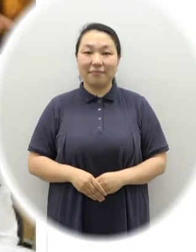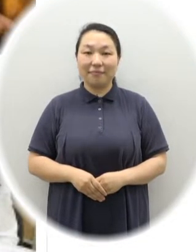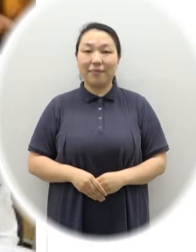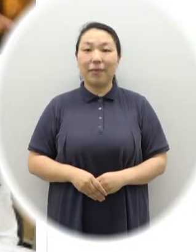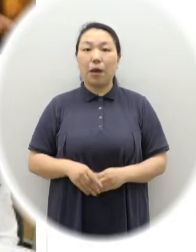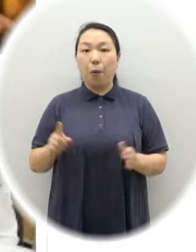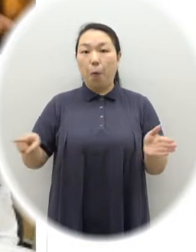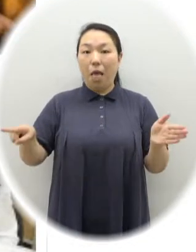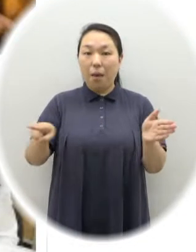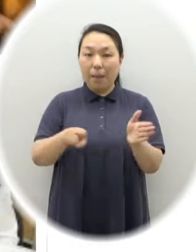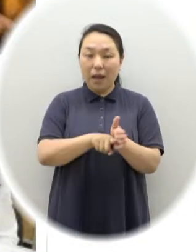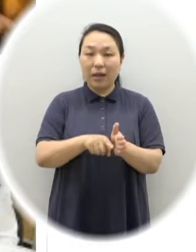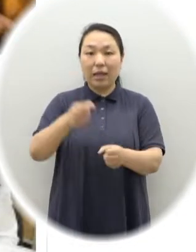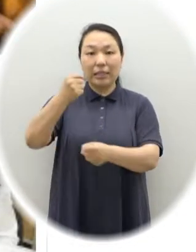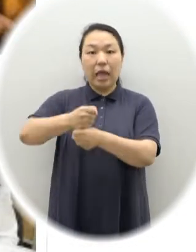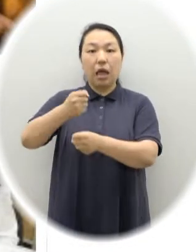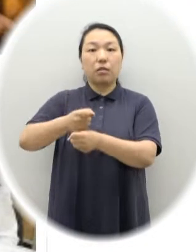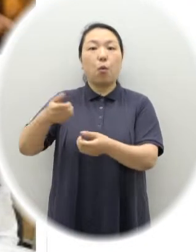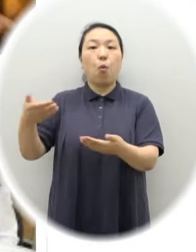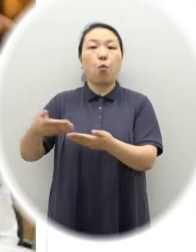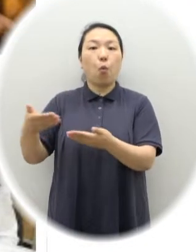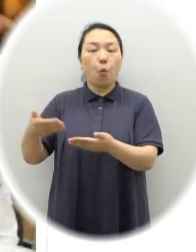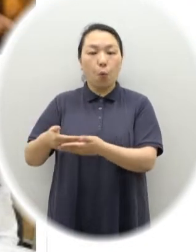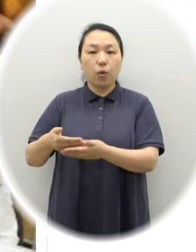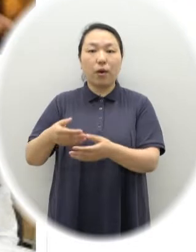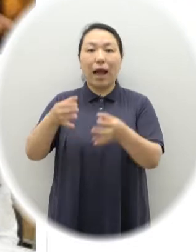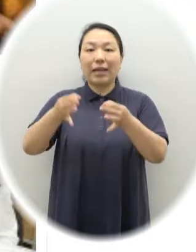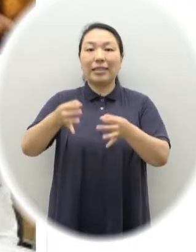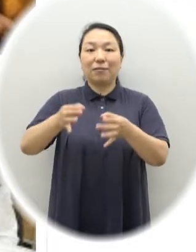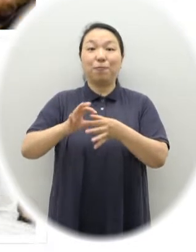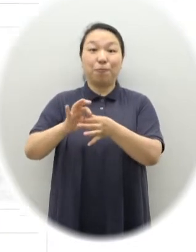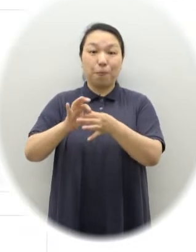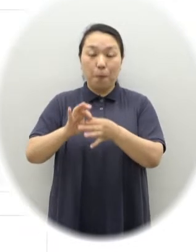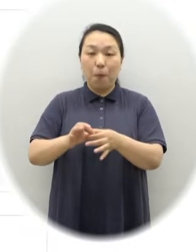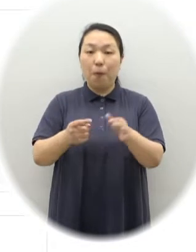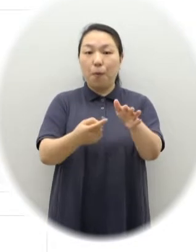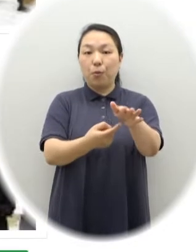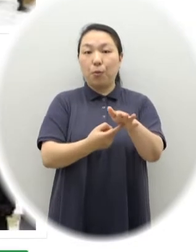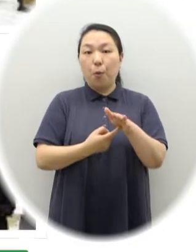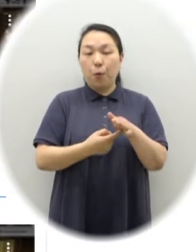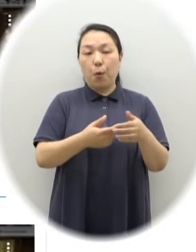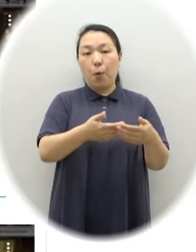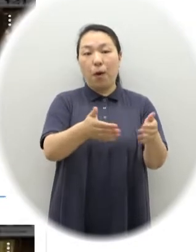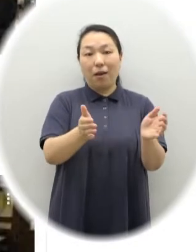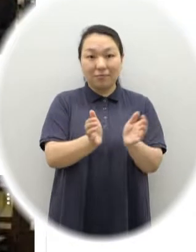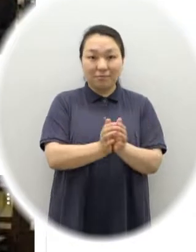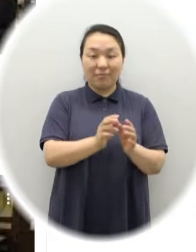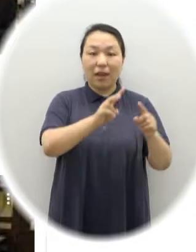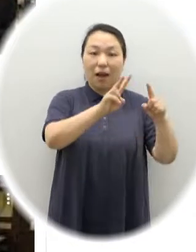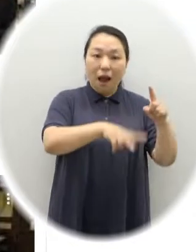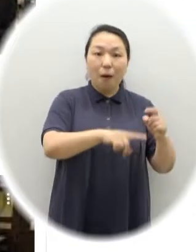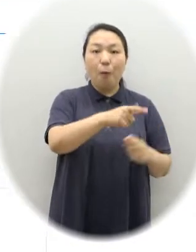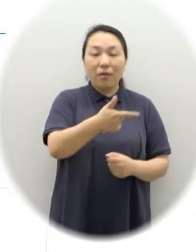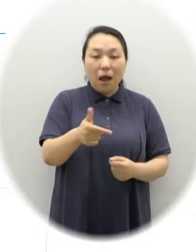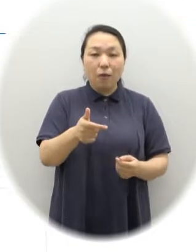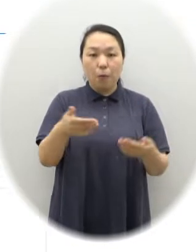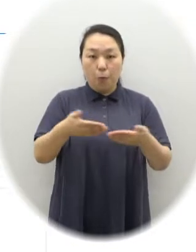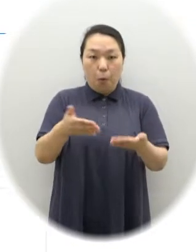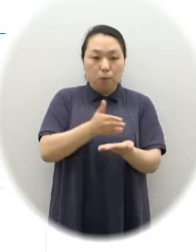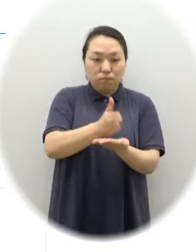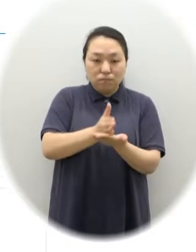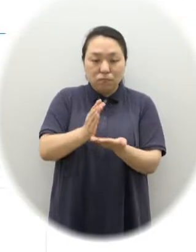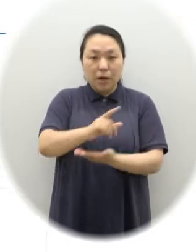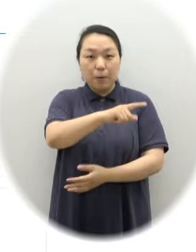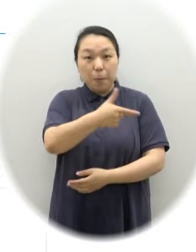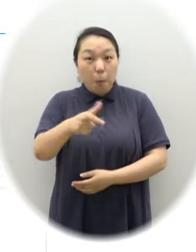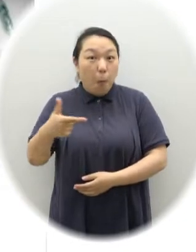いわき市ではこれまでに製造業や金融業、農業法人、介護施設など多種多様な業